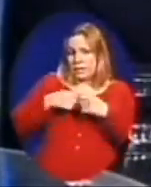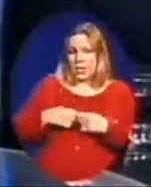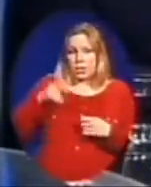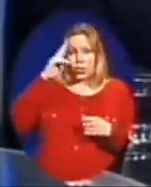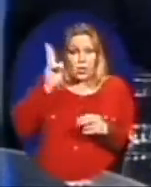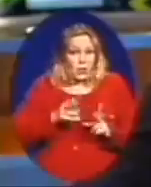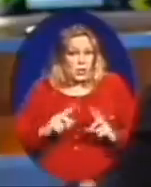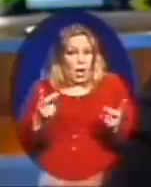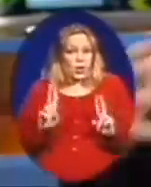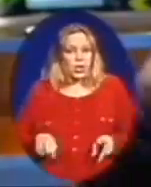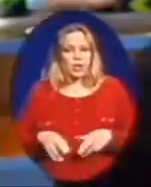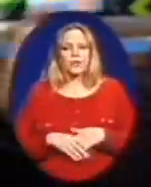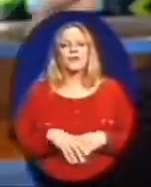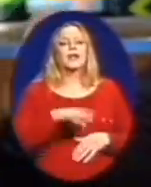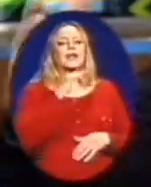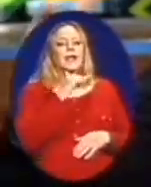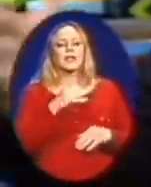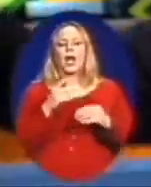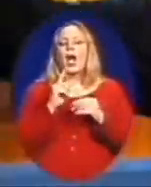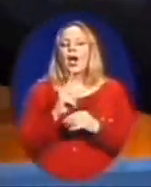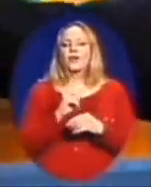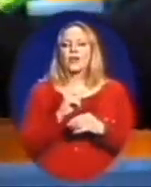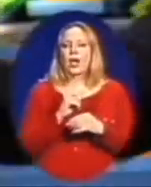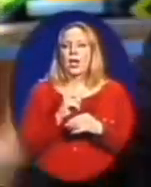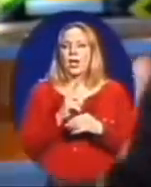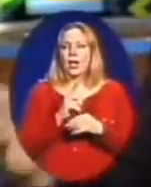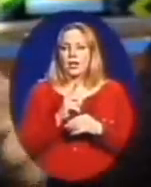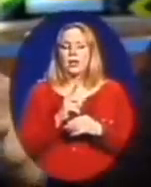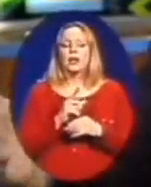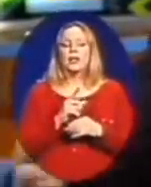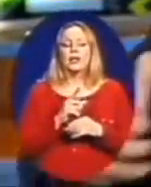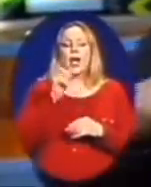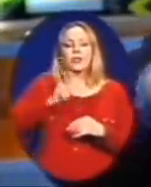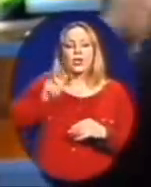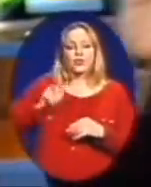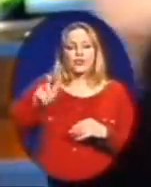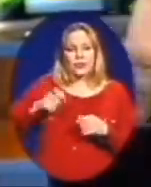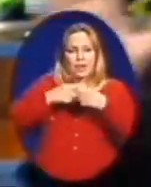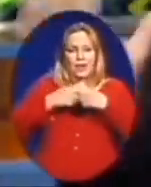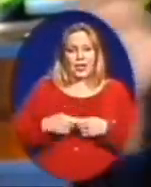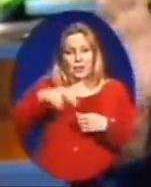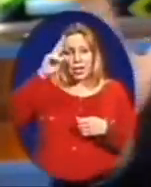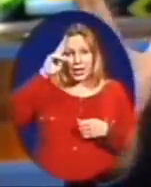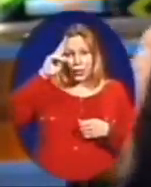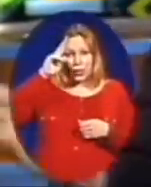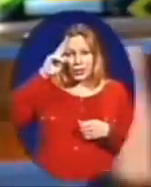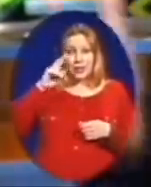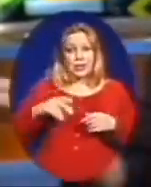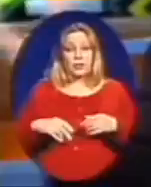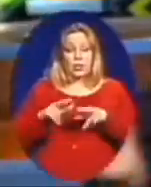לא, אבל לבוחרי הליכוד, ההרכב של בוחרי הליכוד, מדן ועד אילת, אין שם שליש